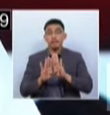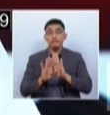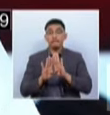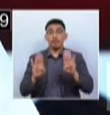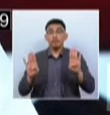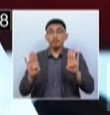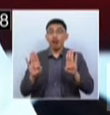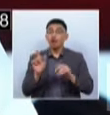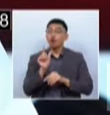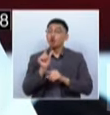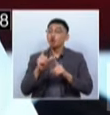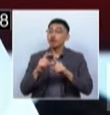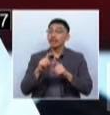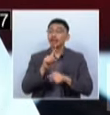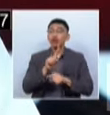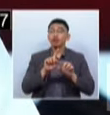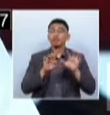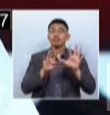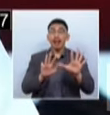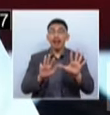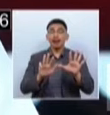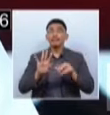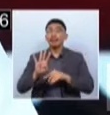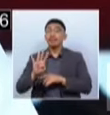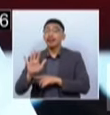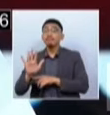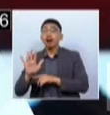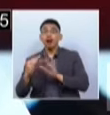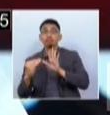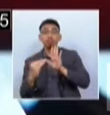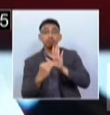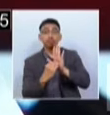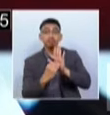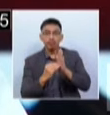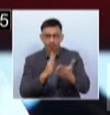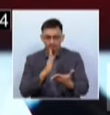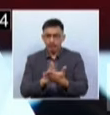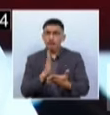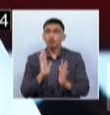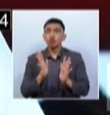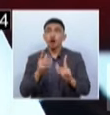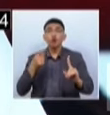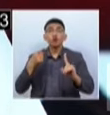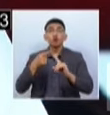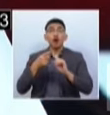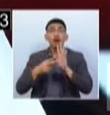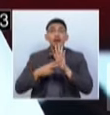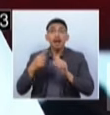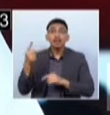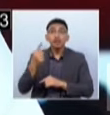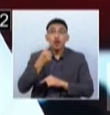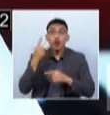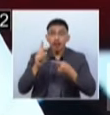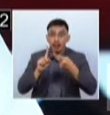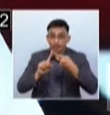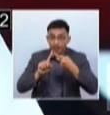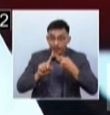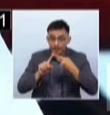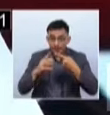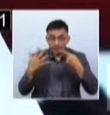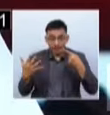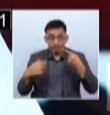eh presiden Nah jadi prinsip itu yang mungkin dijadikan rujukan dan kemudian ada ew pakwo sehingga